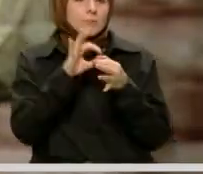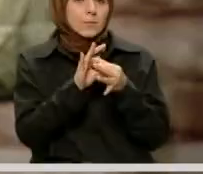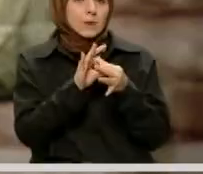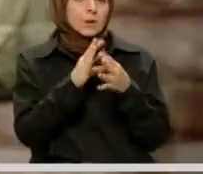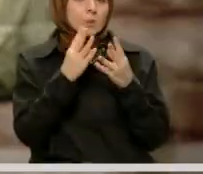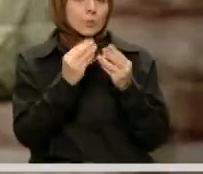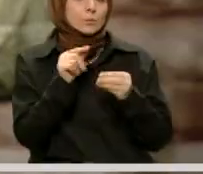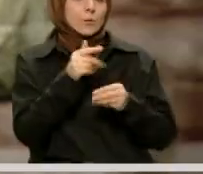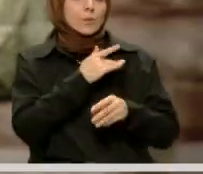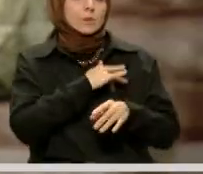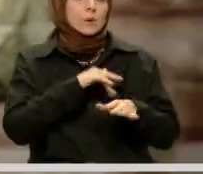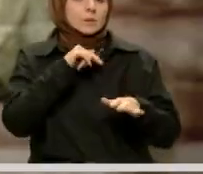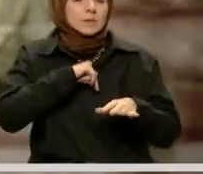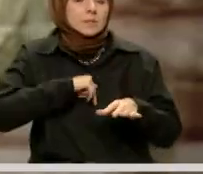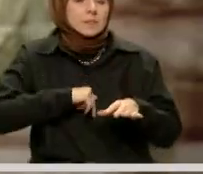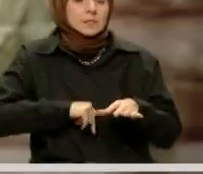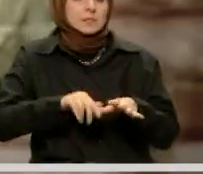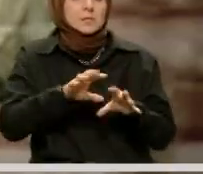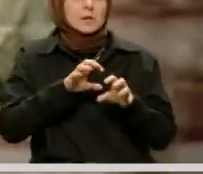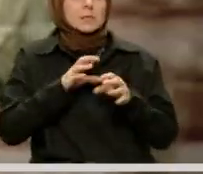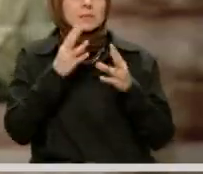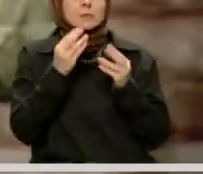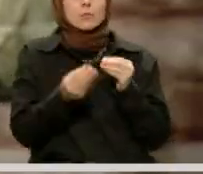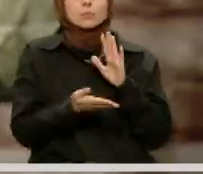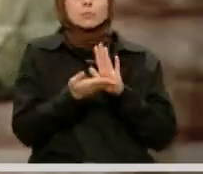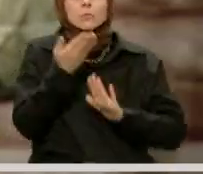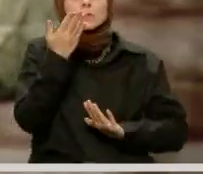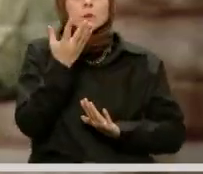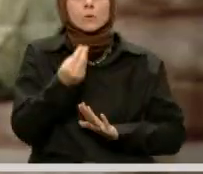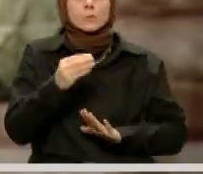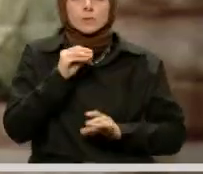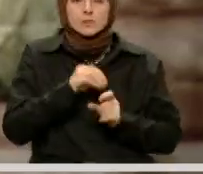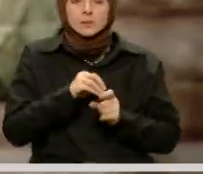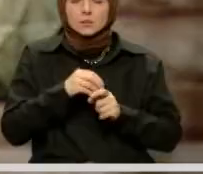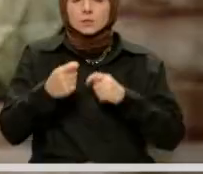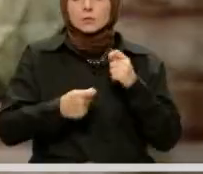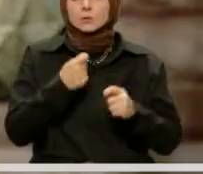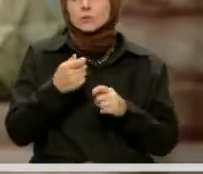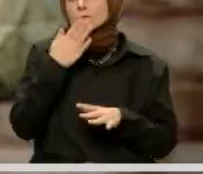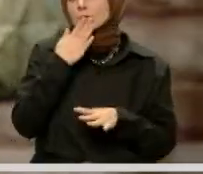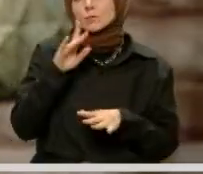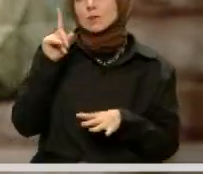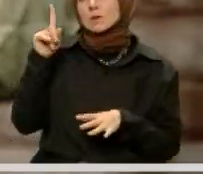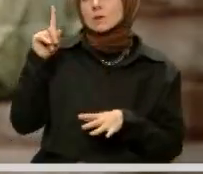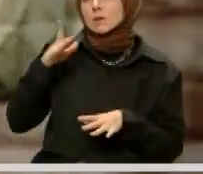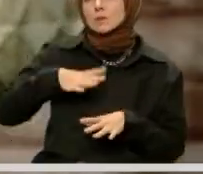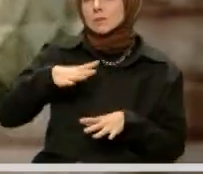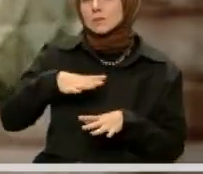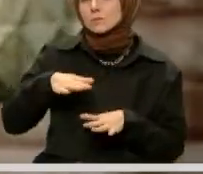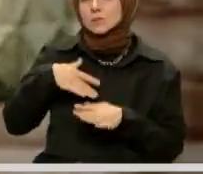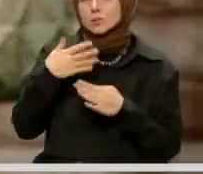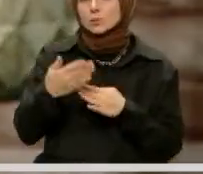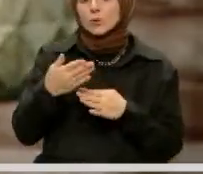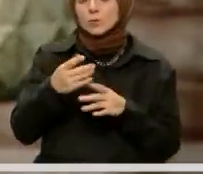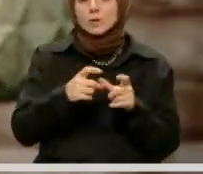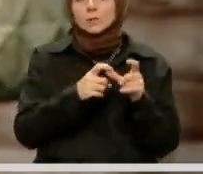İmandaki o derinliğini arttırmaya çalışıyoruz aslında. Hikmetlerini aslında bu maksatla zikrederiz. Yoksa Allah istemiş ötesini sorma